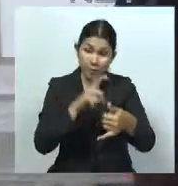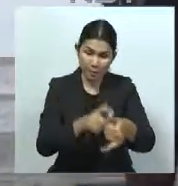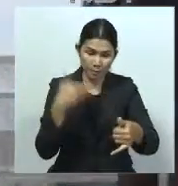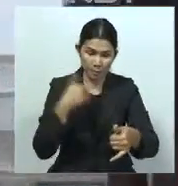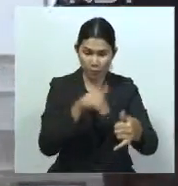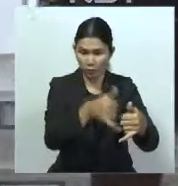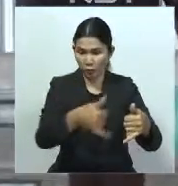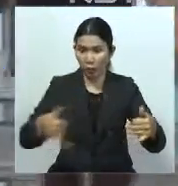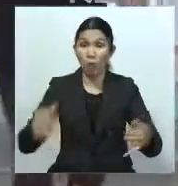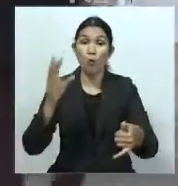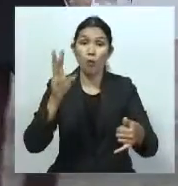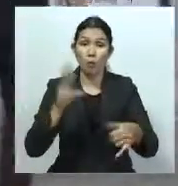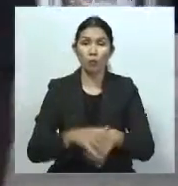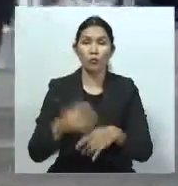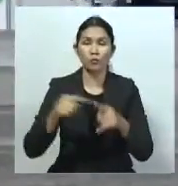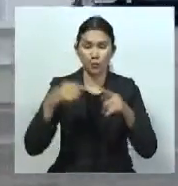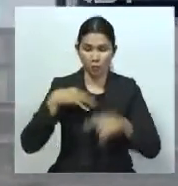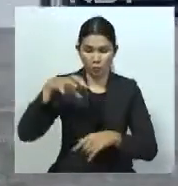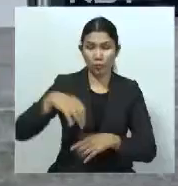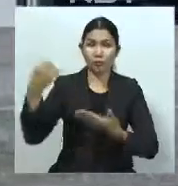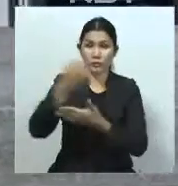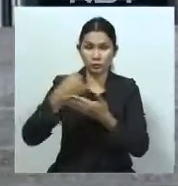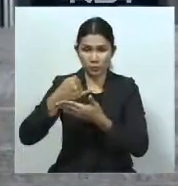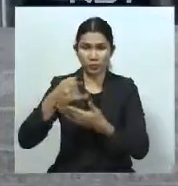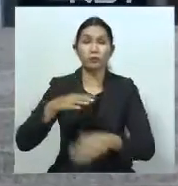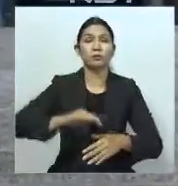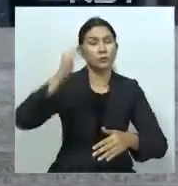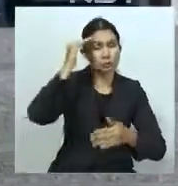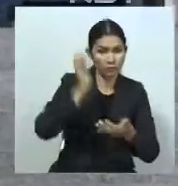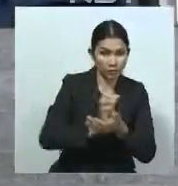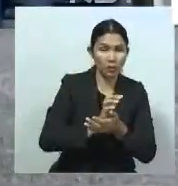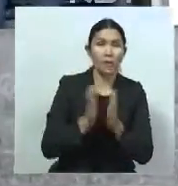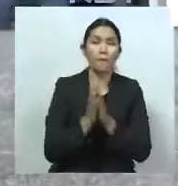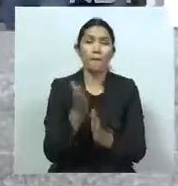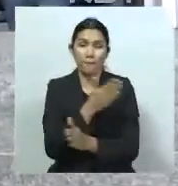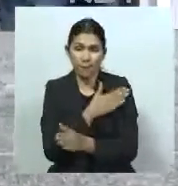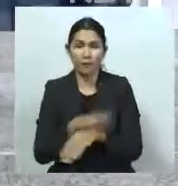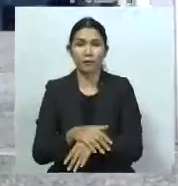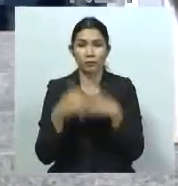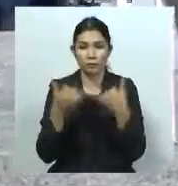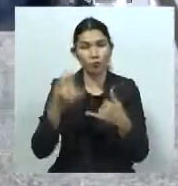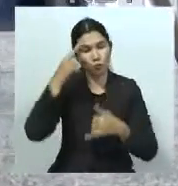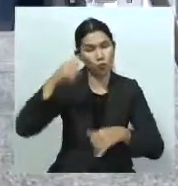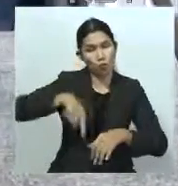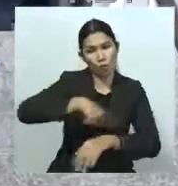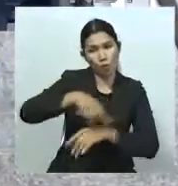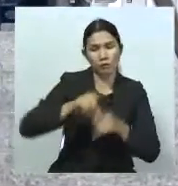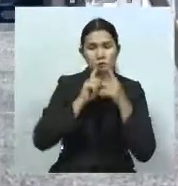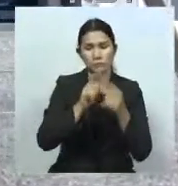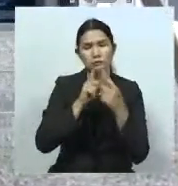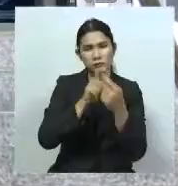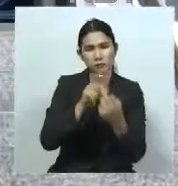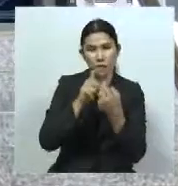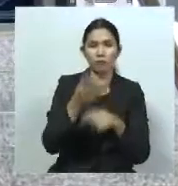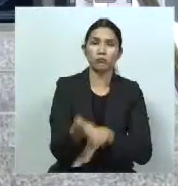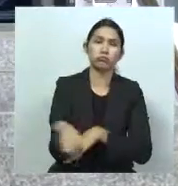ปากประกอบด้วยเจ้าหน้าที่กรมศิลปากรตำรวจกองปราบปรามพระสงฆ์และ วันนี้คาดว่าจะใช้เวลานานในการสืบพยานโจทต